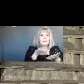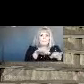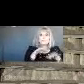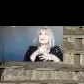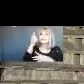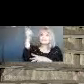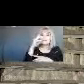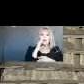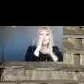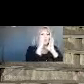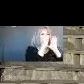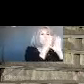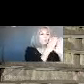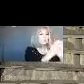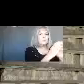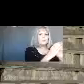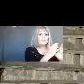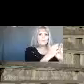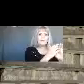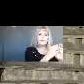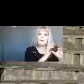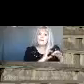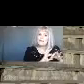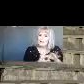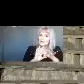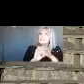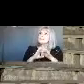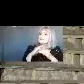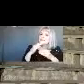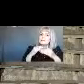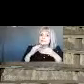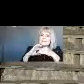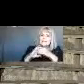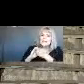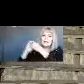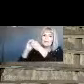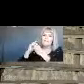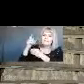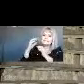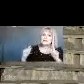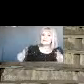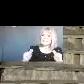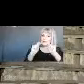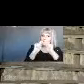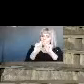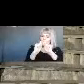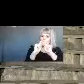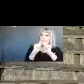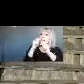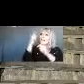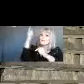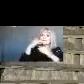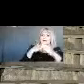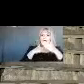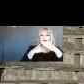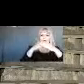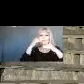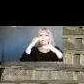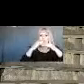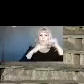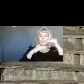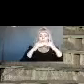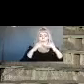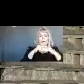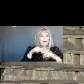roep, want hy maak my deel van sy tempel wat hy bou. Die volk van die Here wat hy nou aan